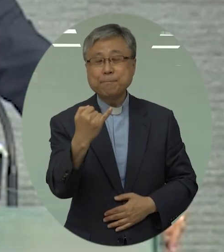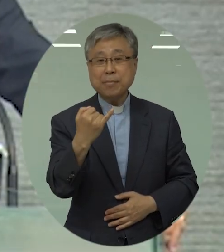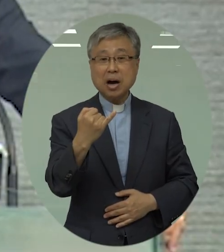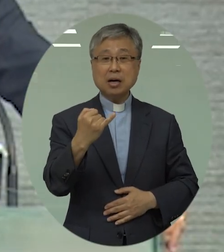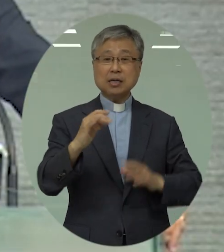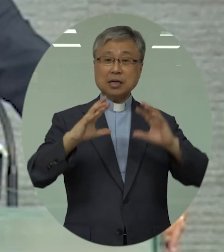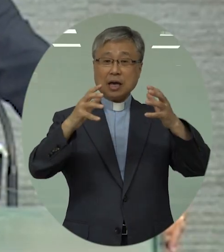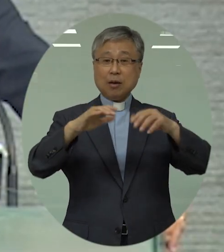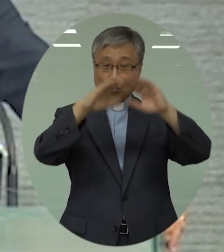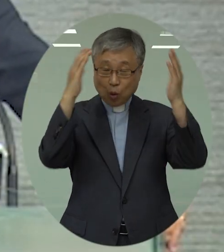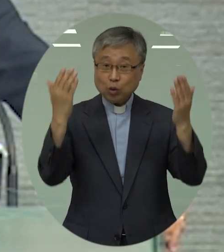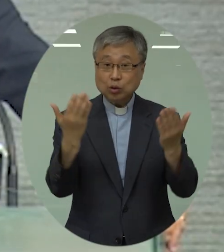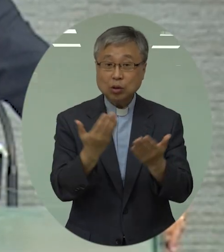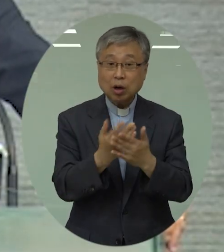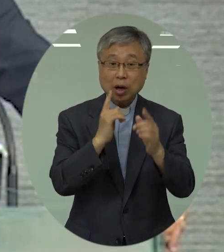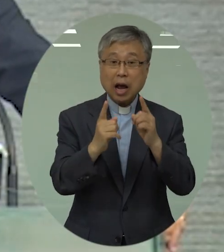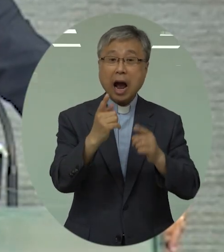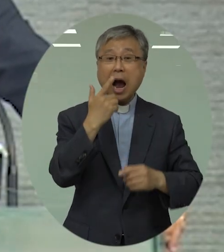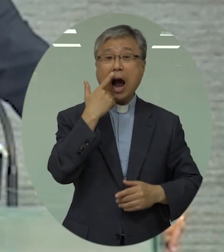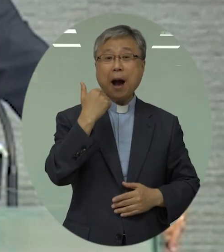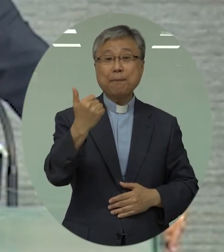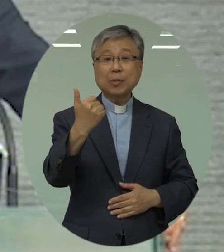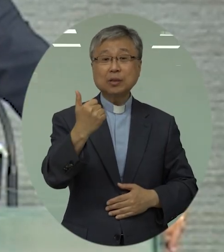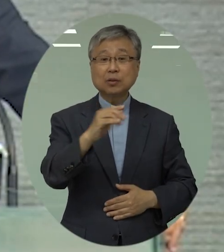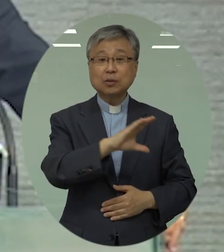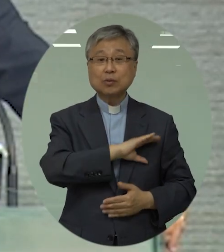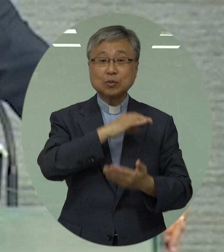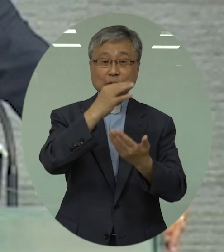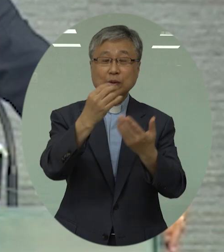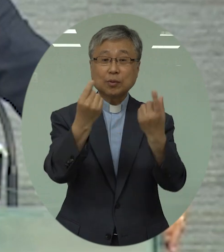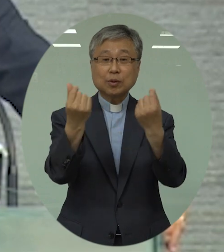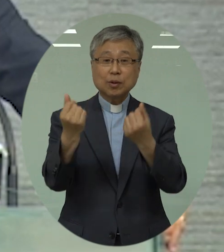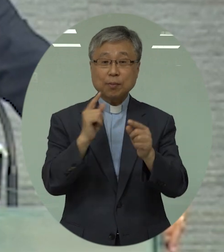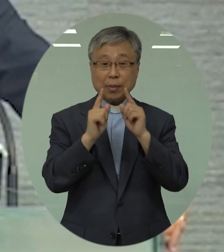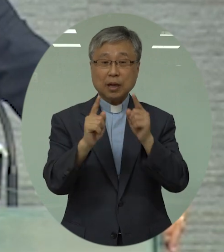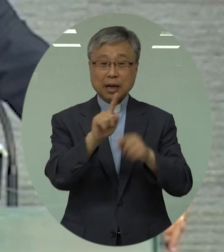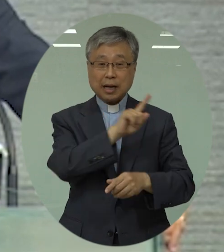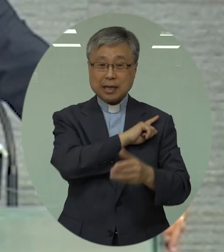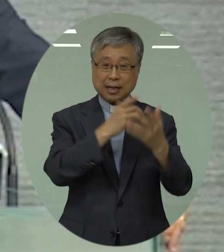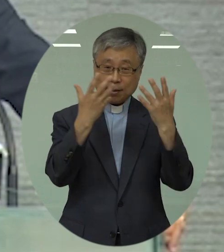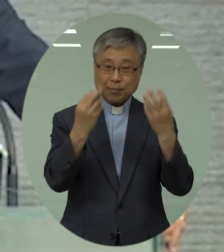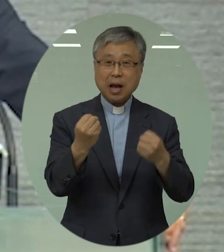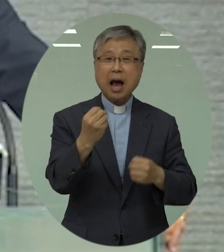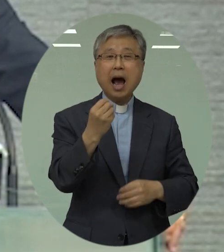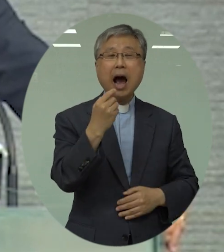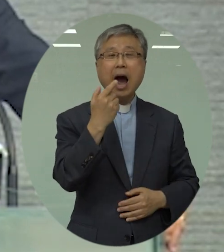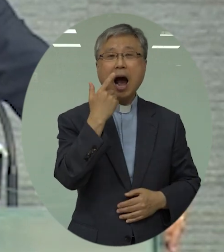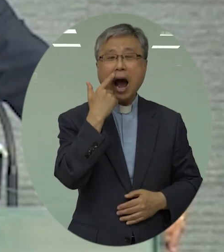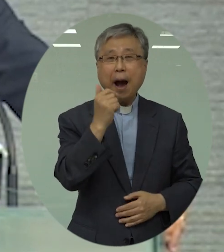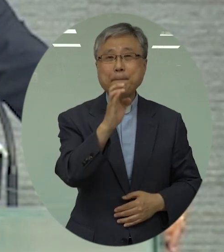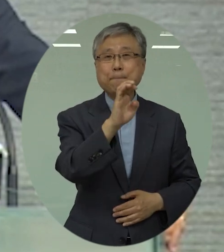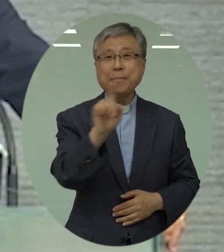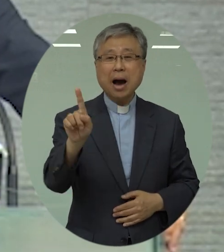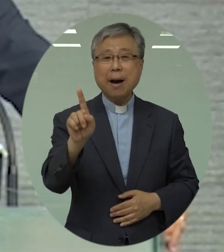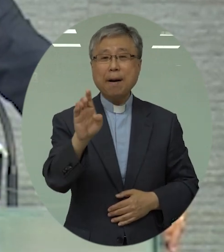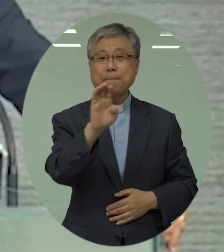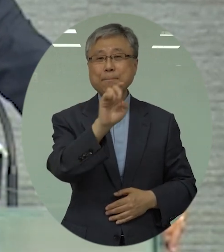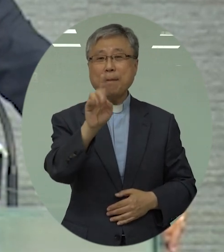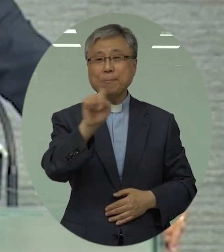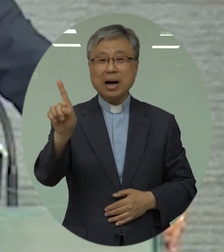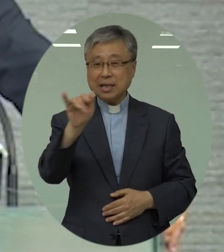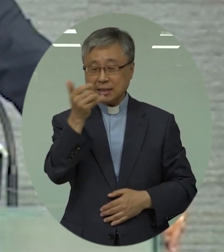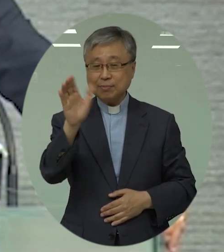세계의 많은 언어 가운데 아버지를 부르는 말 가운데 이거하고 비슷한 말이 제일 많아요. 아빠. 뭐 파파 그런 데도 있지만